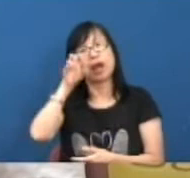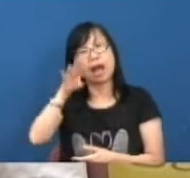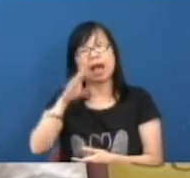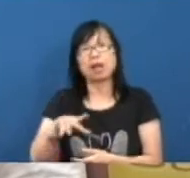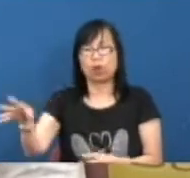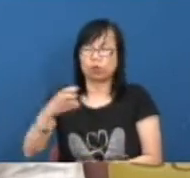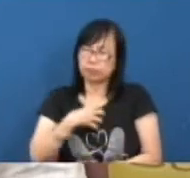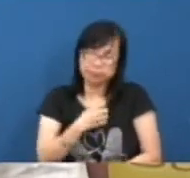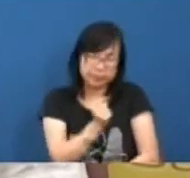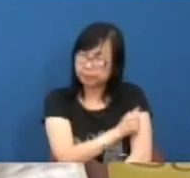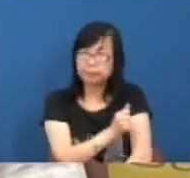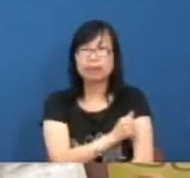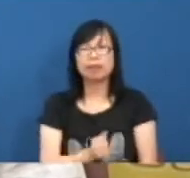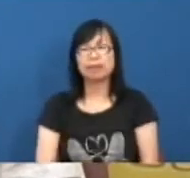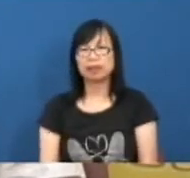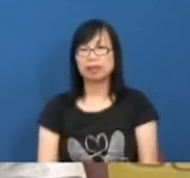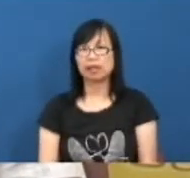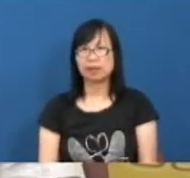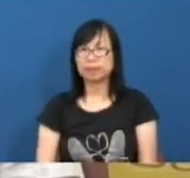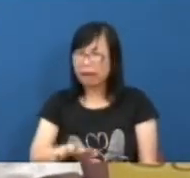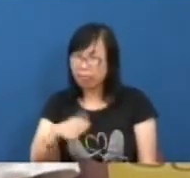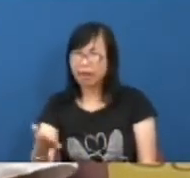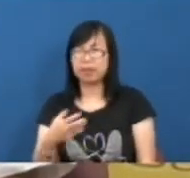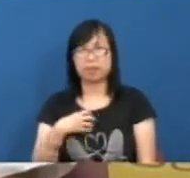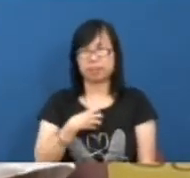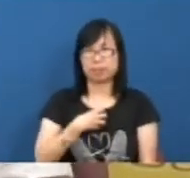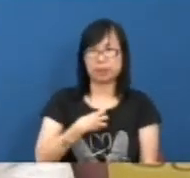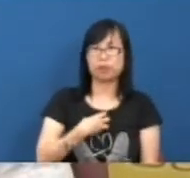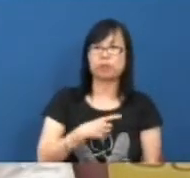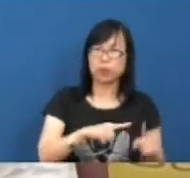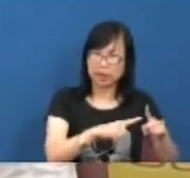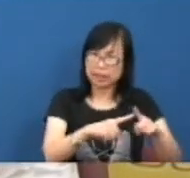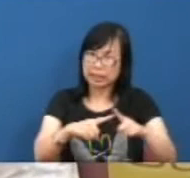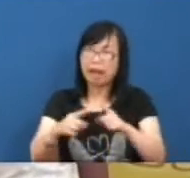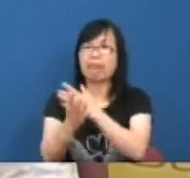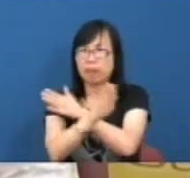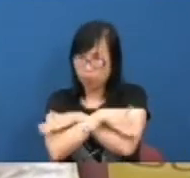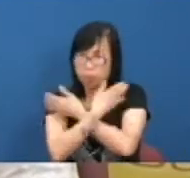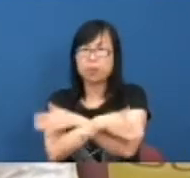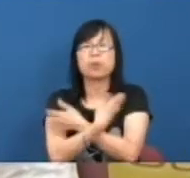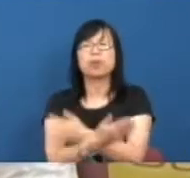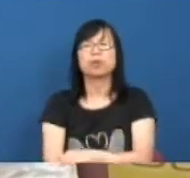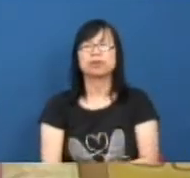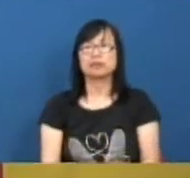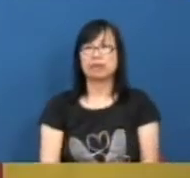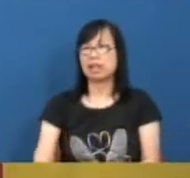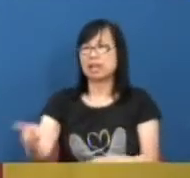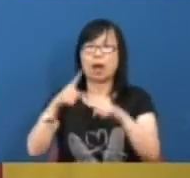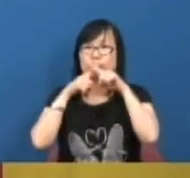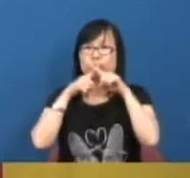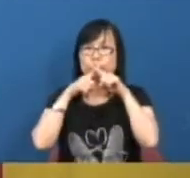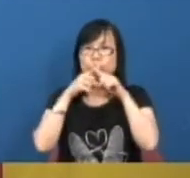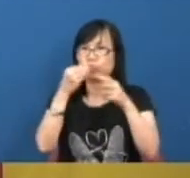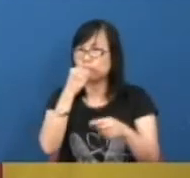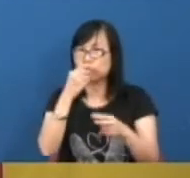面係比較辛苦咁樣嘅。 係啦，你 不過咧就都感受到人間温暖嘅，其實都係啦。 你住食18小時